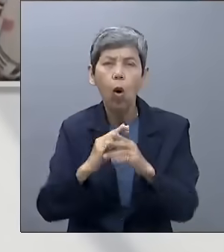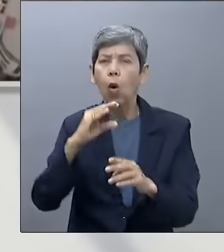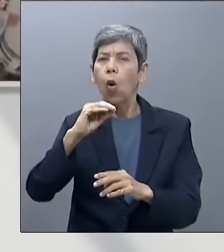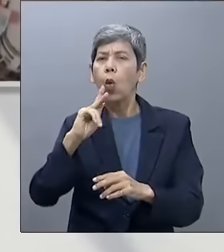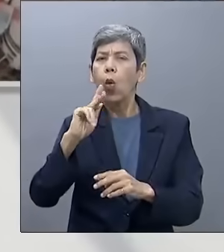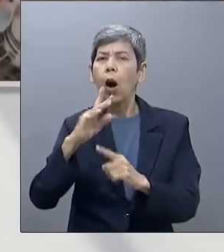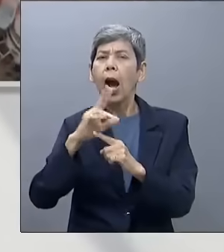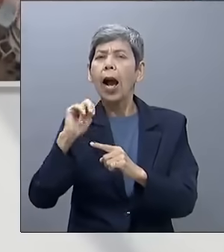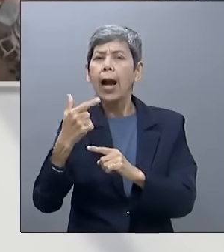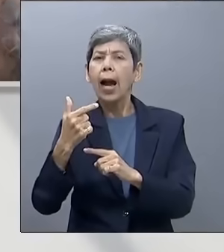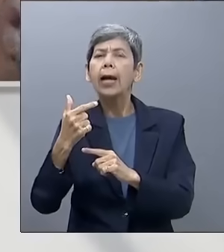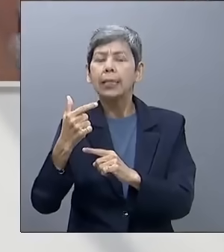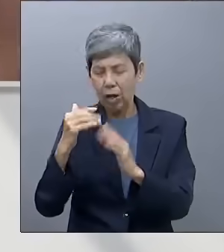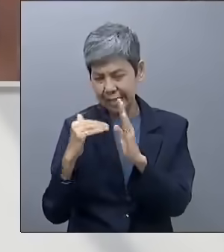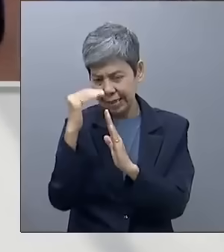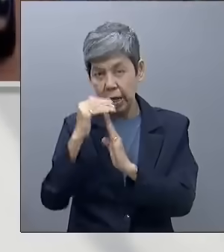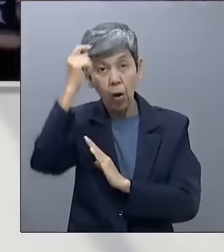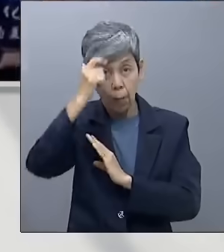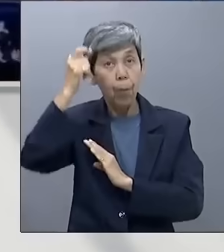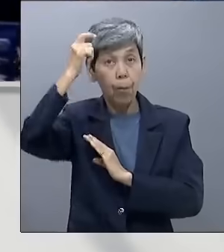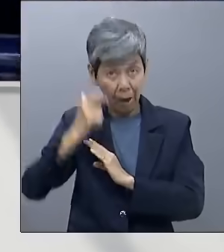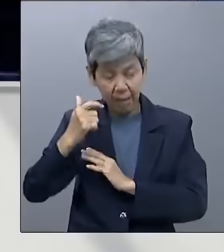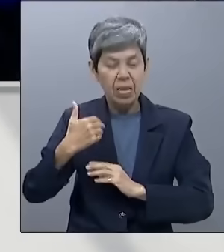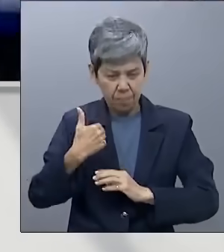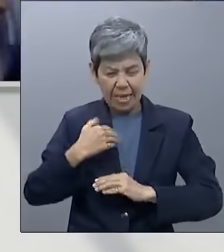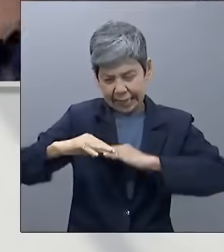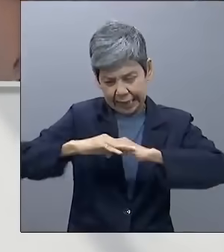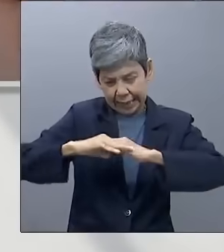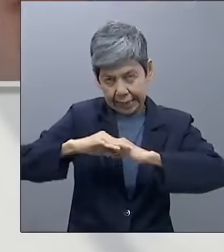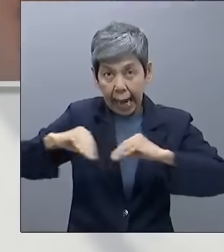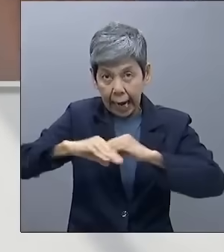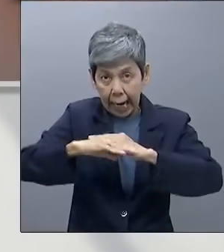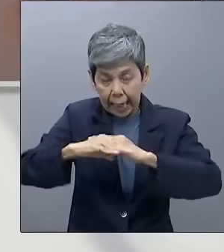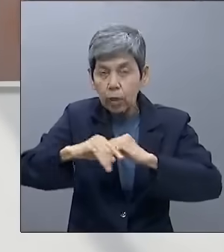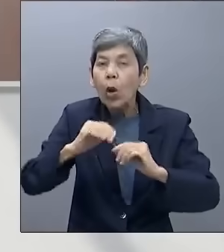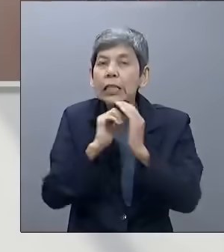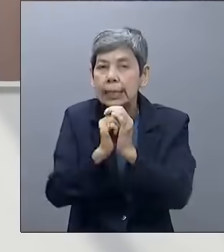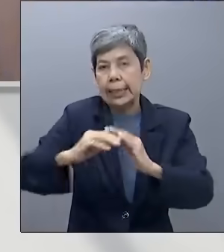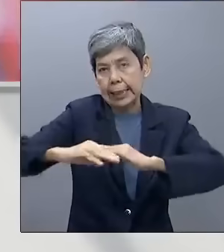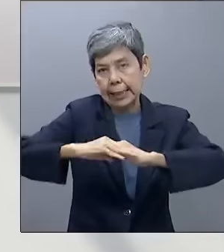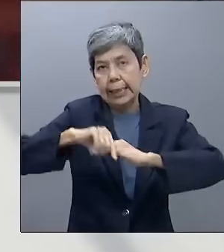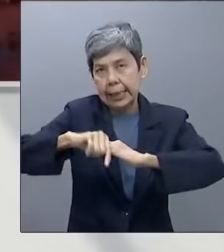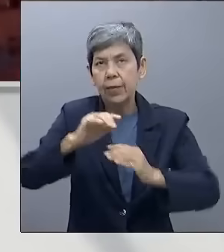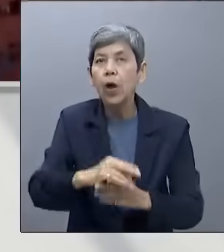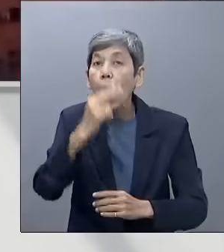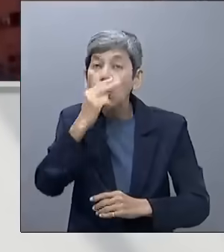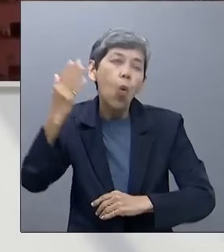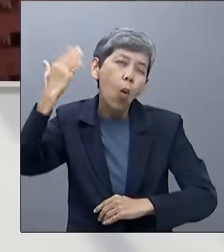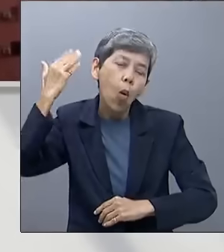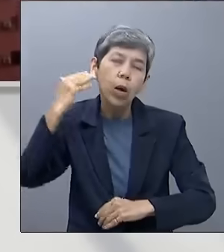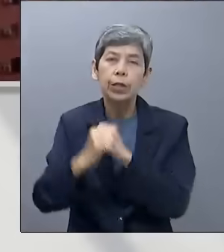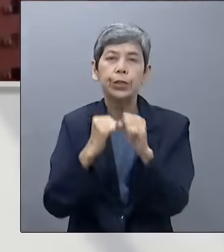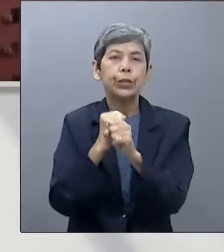ทางตอนเหนือของรัฐฉานของเมียนมาร์แล้วก็มีพรมแดนด้านหนึ่งที่ไปติดอยู่กับจีนด้วยซึ่งถ้าย้อนกลับไปในช่วง